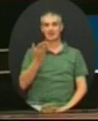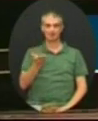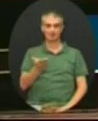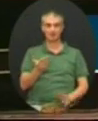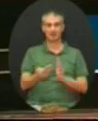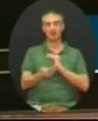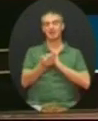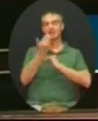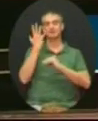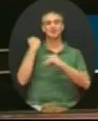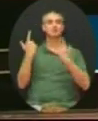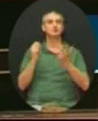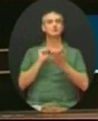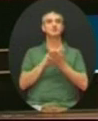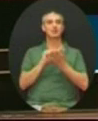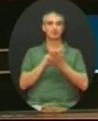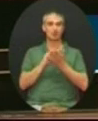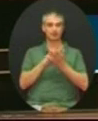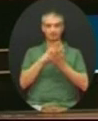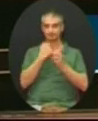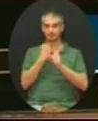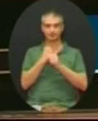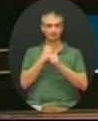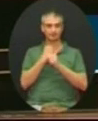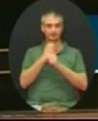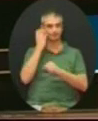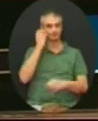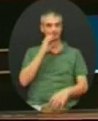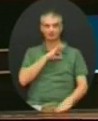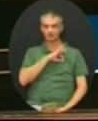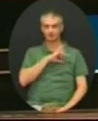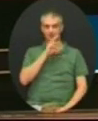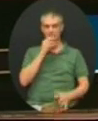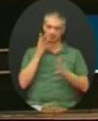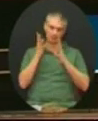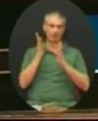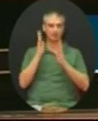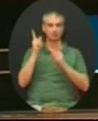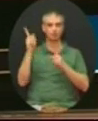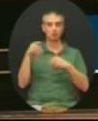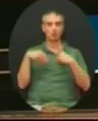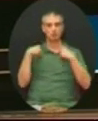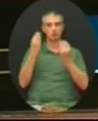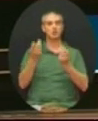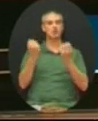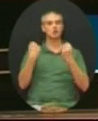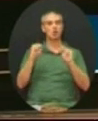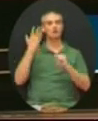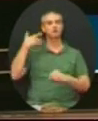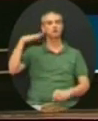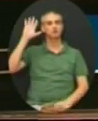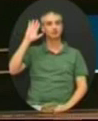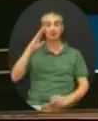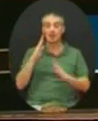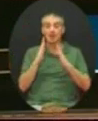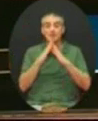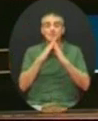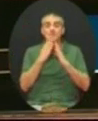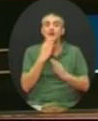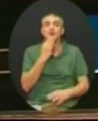עוד לפני זה הייתה מסיבת עיתונאים שקיים אביגדור ליברמן, שתקף אותו קשות על זה שהוא נותן חופש הצבעה. הבית